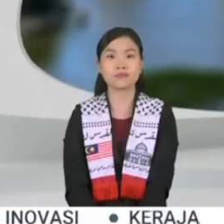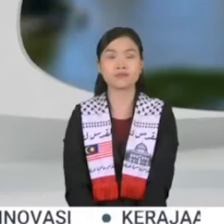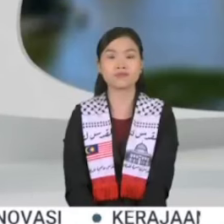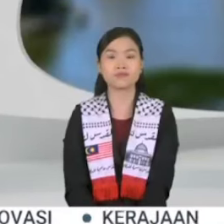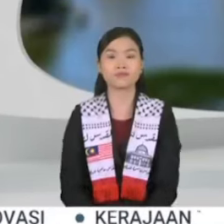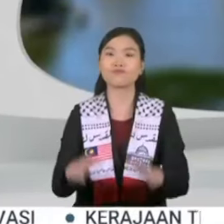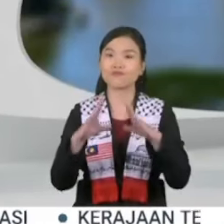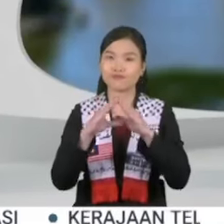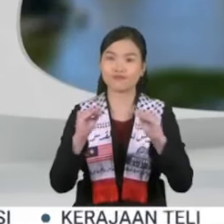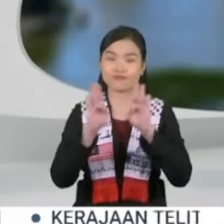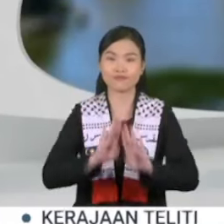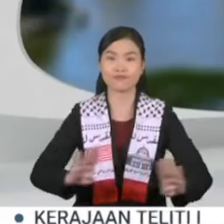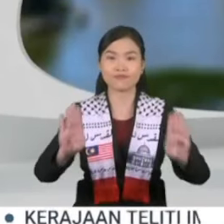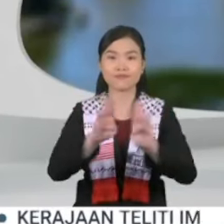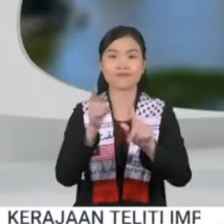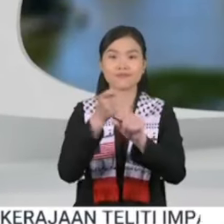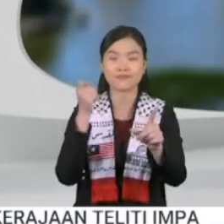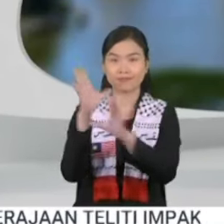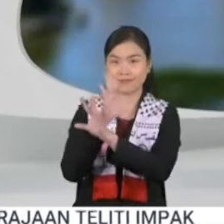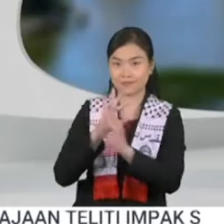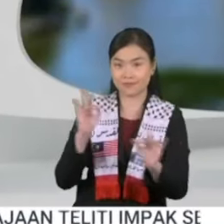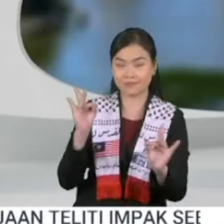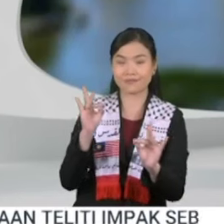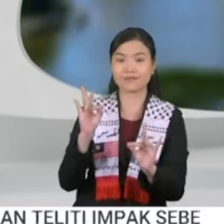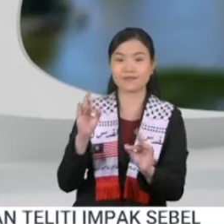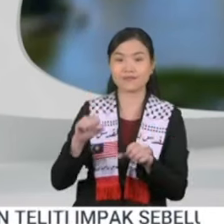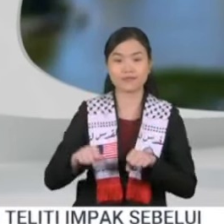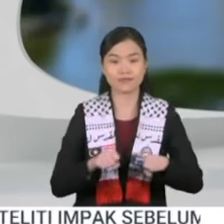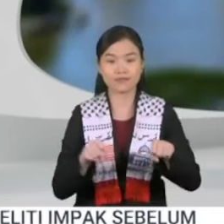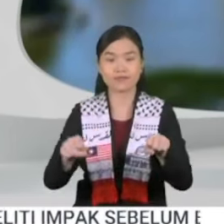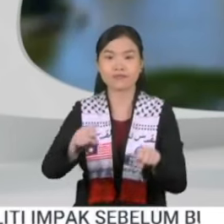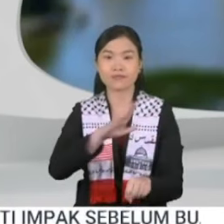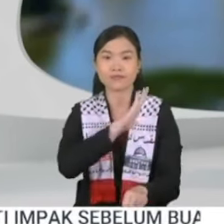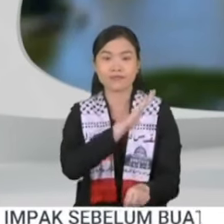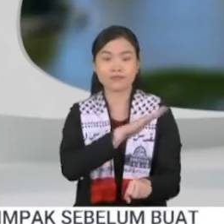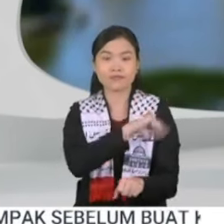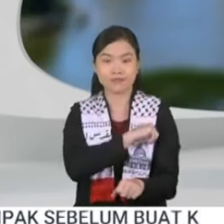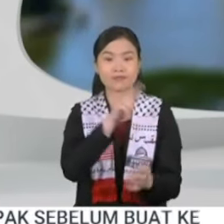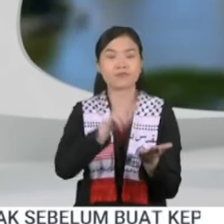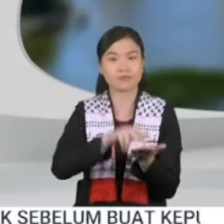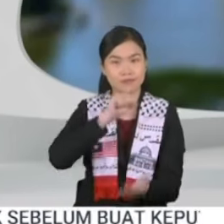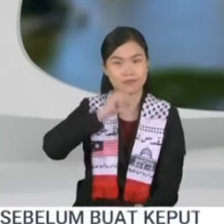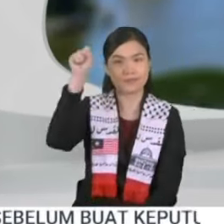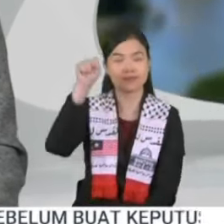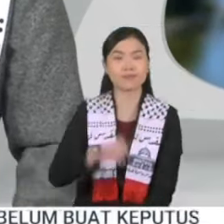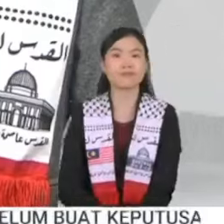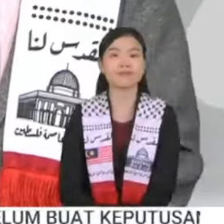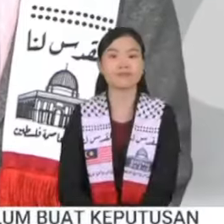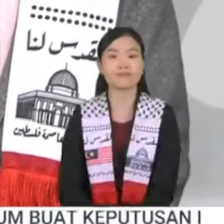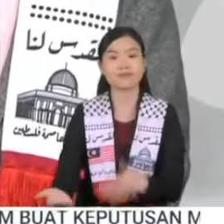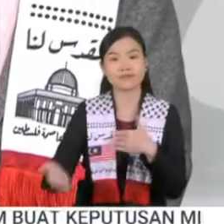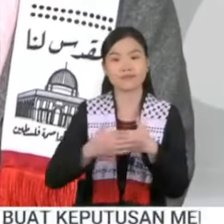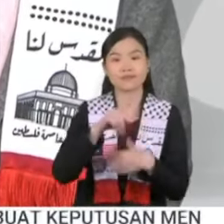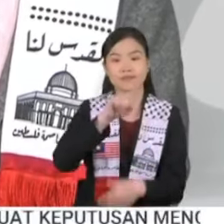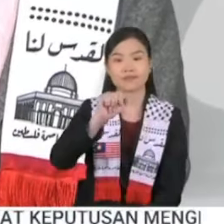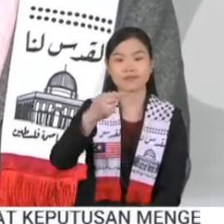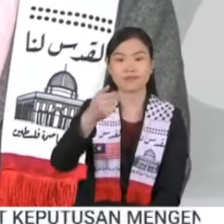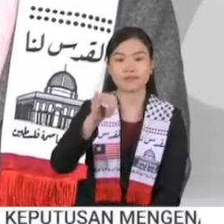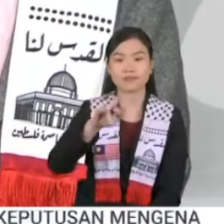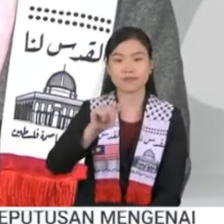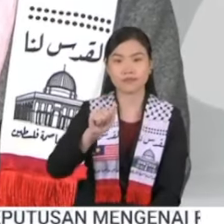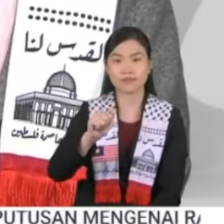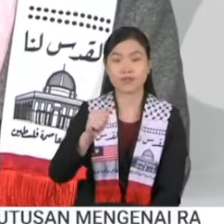Baik, saudara, perkongsian itu tadi mengakhiri berita dari Sarawak. Dari sungai hingga segara, Palestin pasti merdeka. Kita kembali bersama Zahira